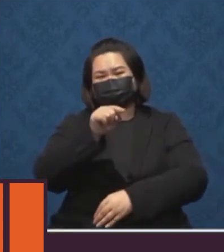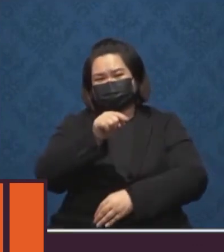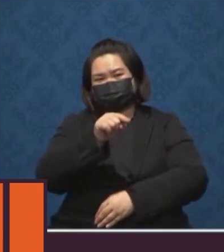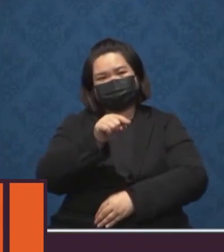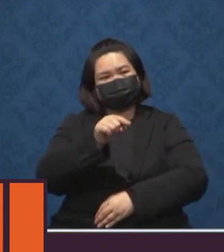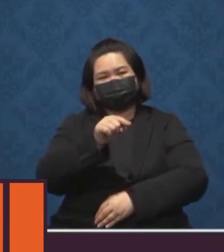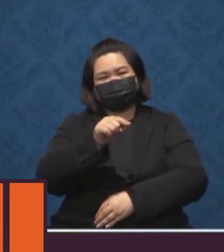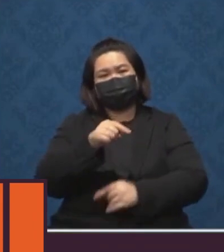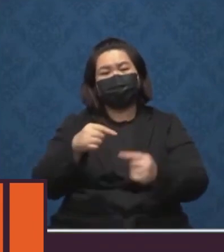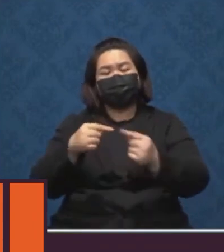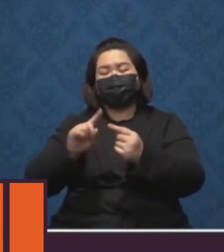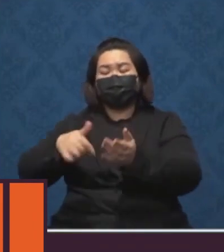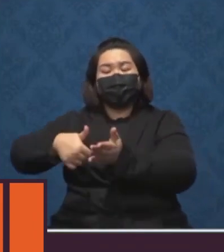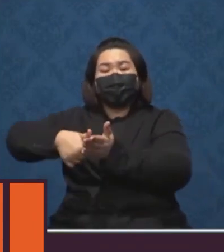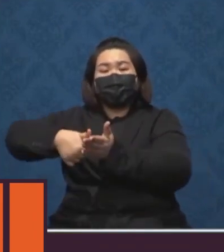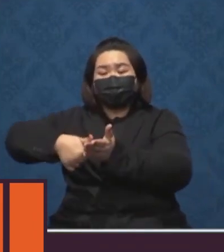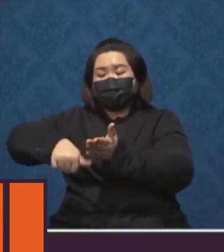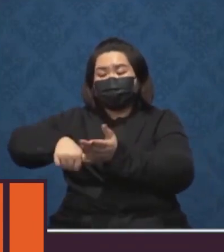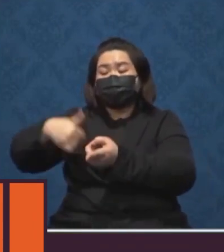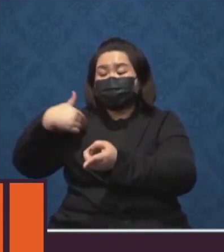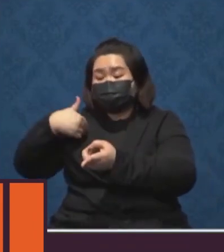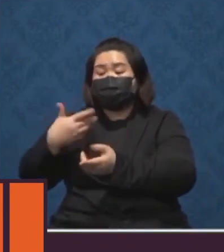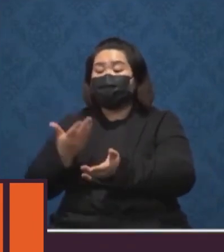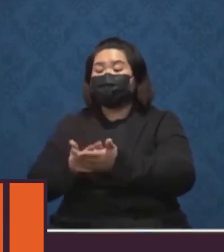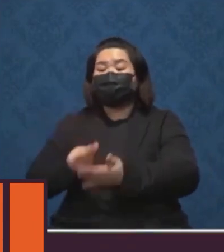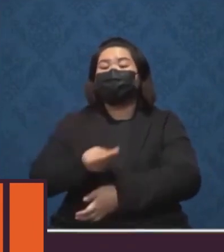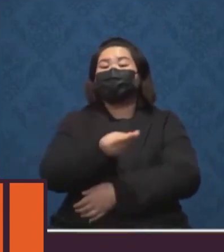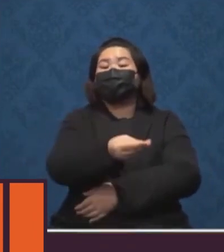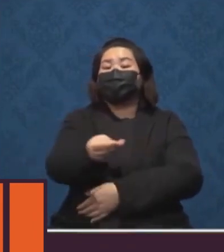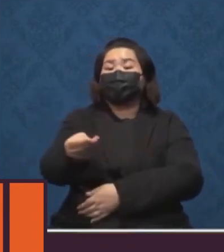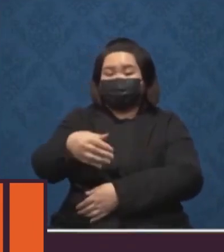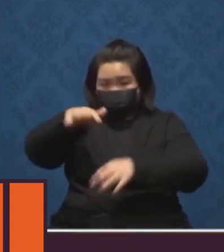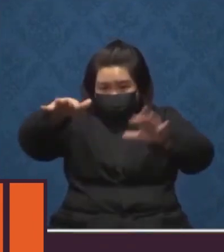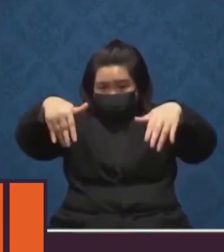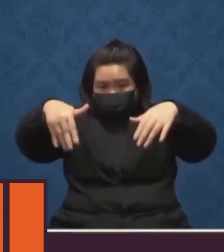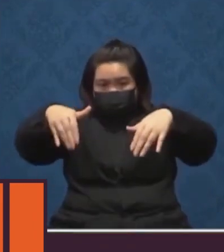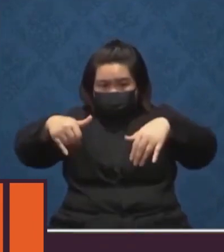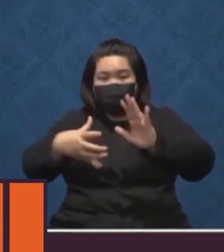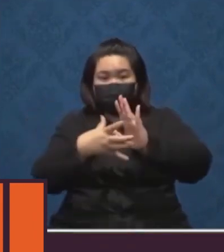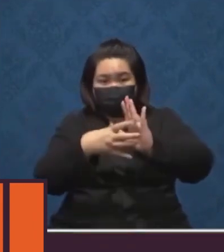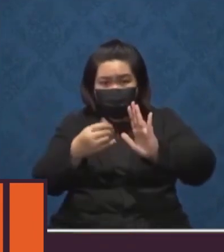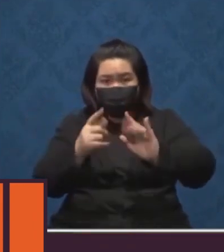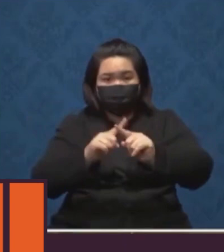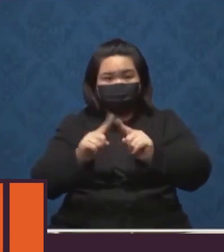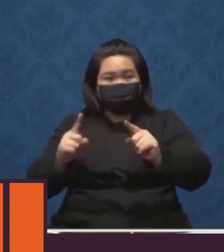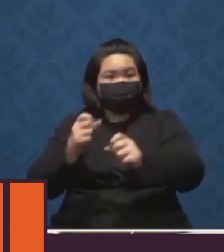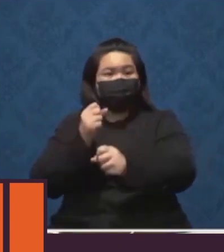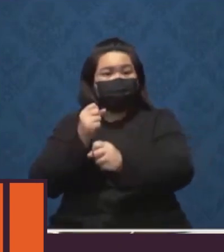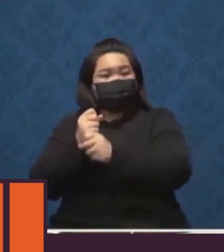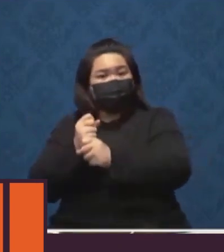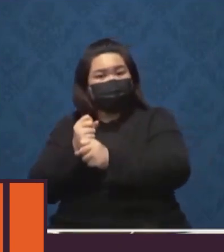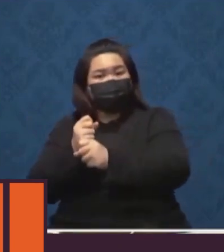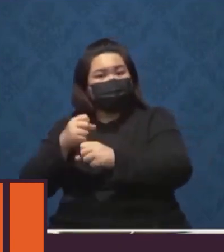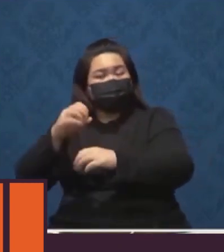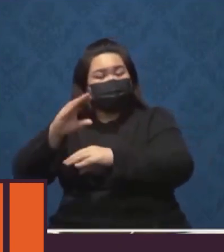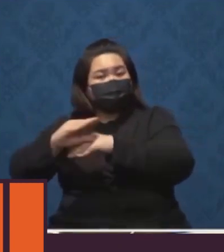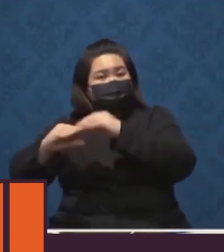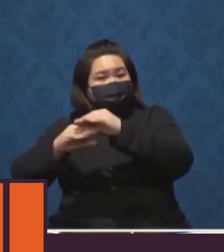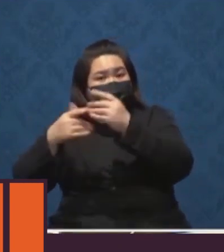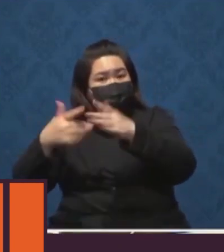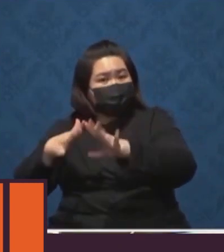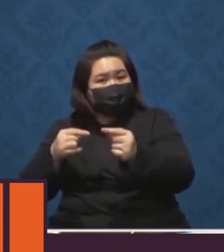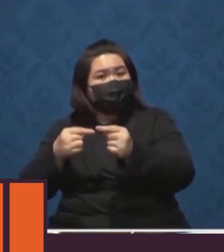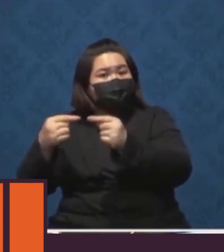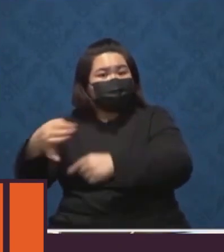การใช้ภาศิของประชาชนไปโดนไมเกิดประโยชนนั้นแต่หาปริบาผู้เข้ารวมโครงการ แต่ไศึกษประิทธิภาใการดำเนิงาน busำไป